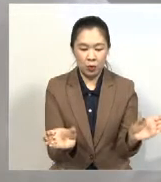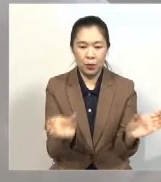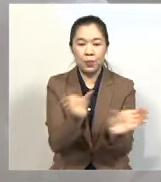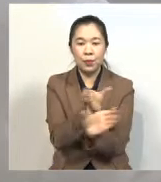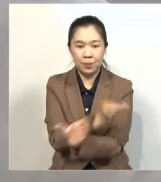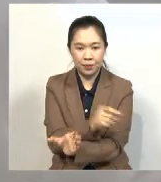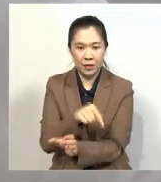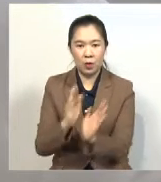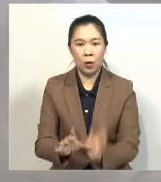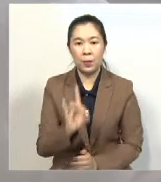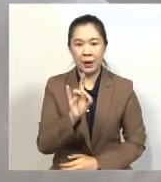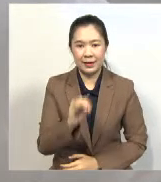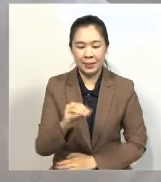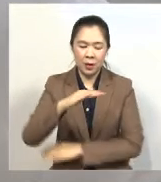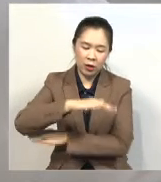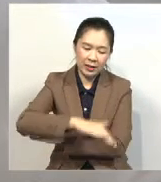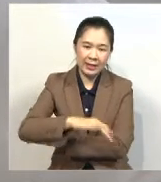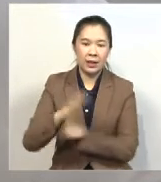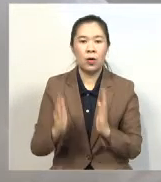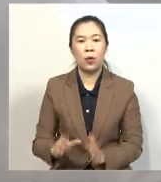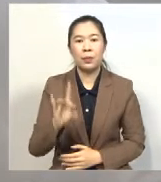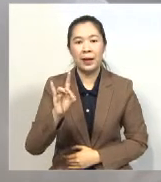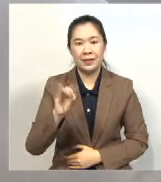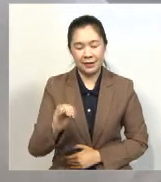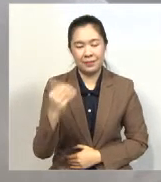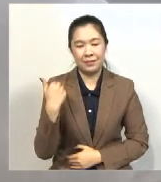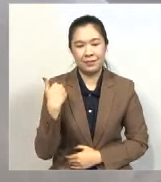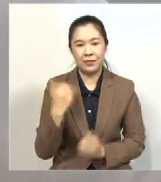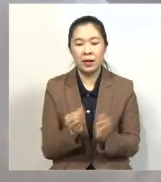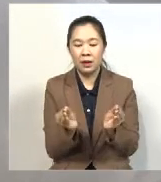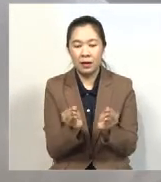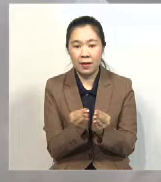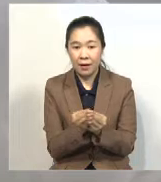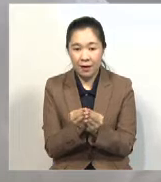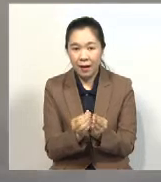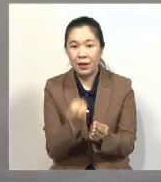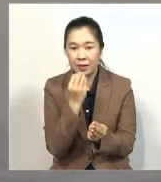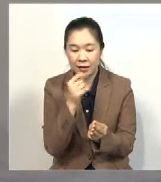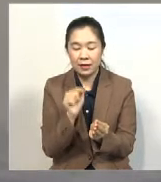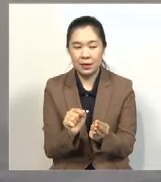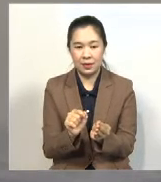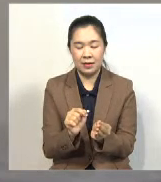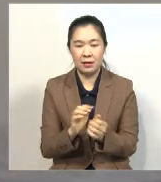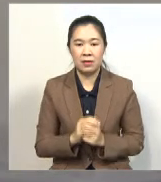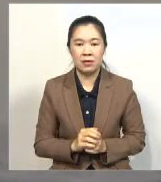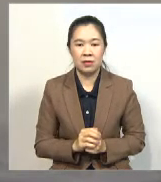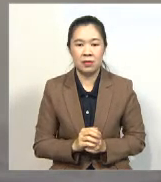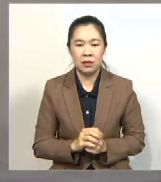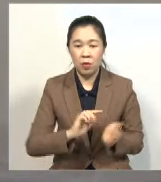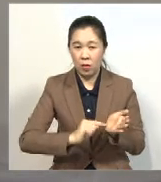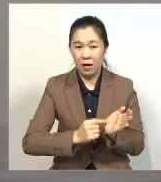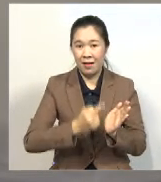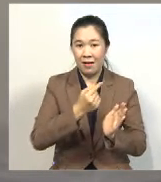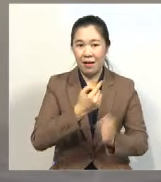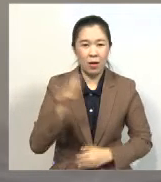นมื้อเย็นก็อีก80คนคนผลิตนะฮะแต่ในส่วนของอาหารที่เราผลิตได้เนี่ยแต่ละมื้อเนี่ยจากวันแรกๆเนี่ย